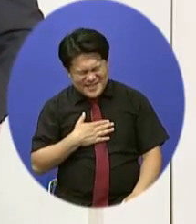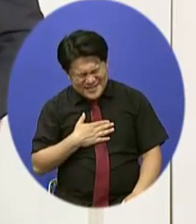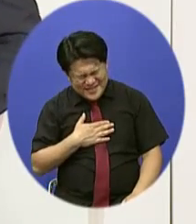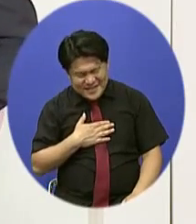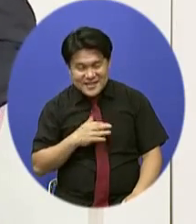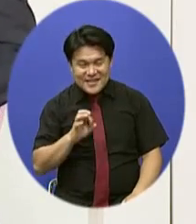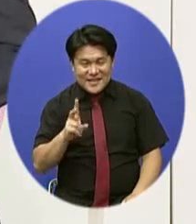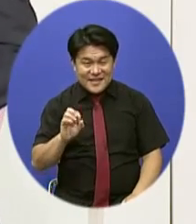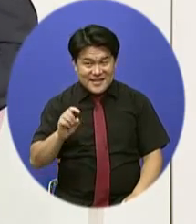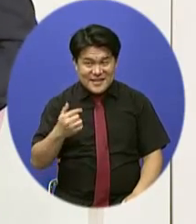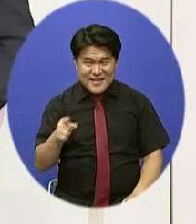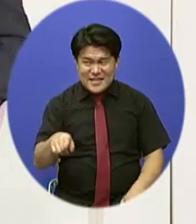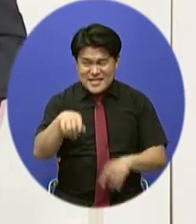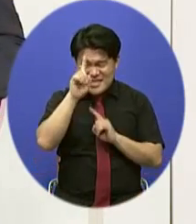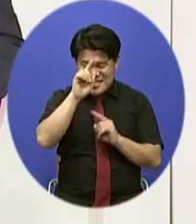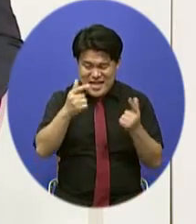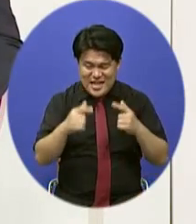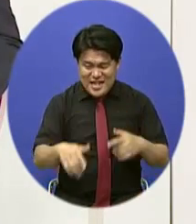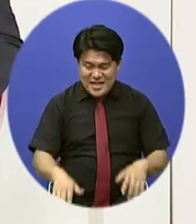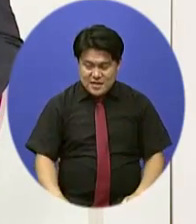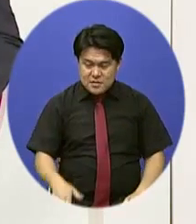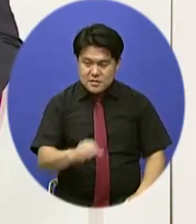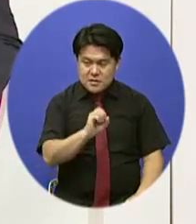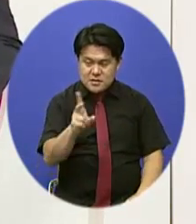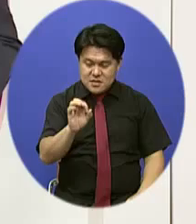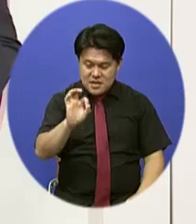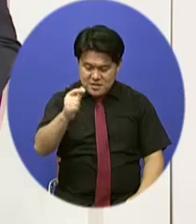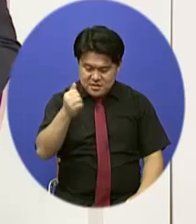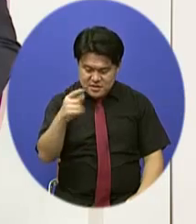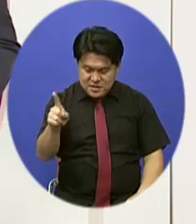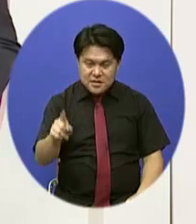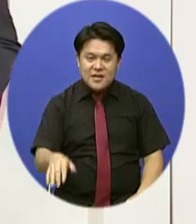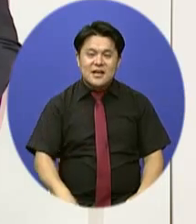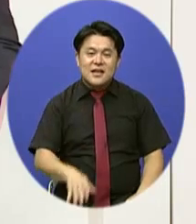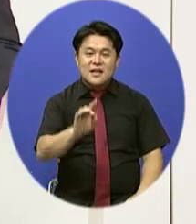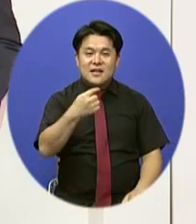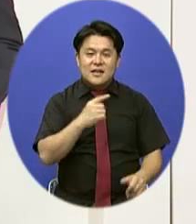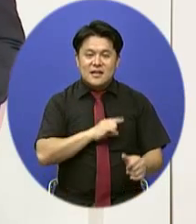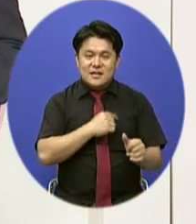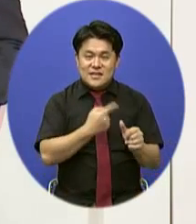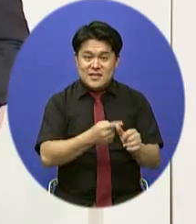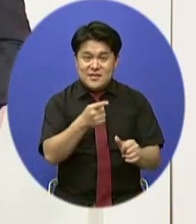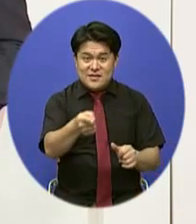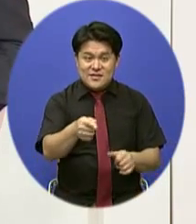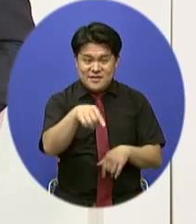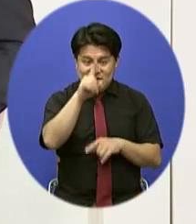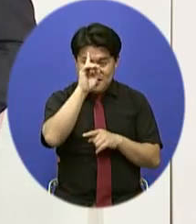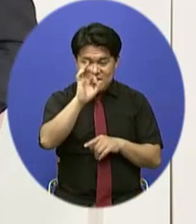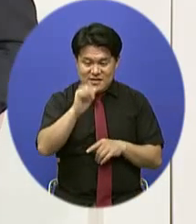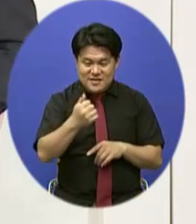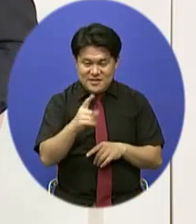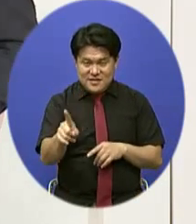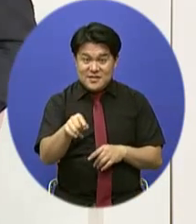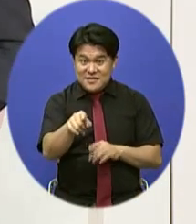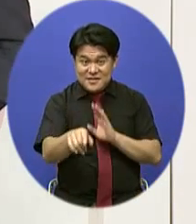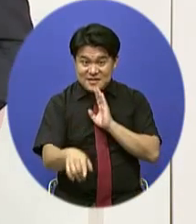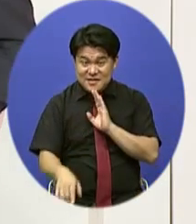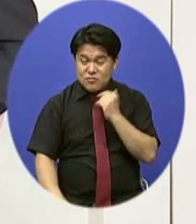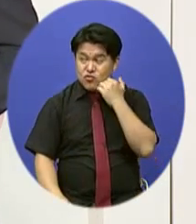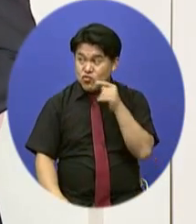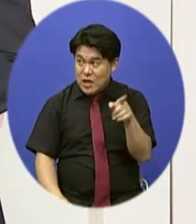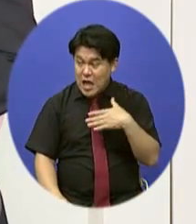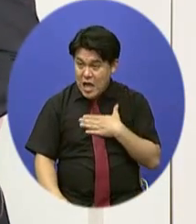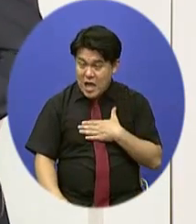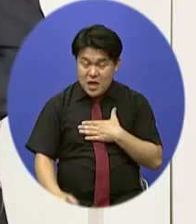씨야. 네, 양은아 씨. 내가 네. 이은아예요? 양은아죠? 네, 원래 별명을 이은아로 지어놨거든요. 지난번에도 그랬어요. 아니 근데 누군지